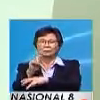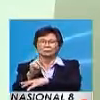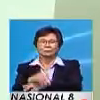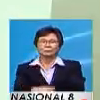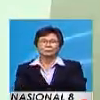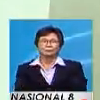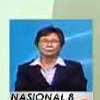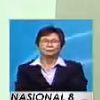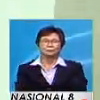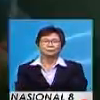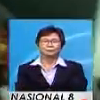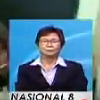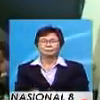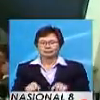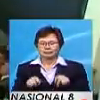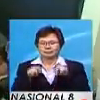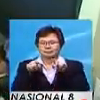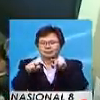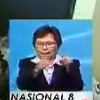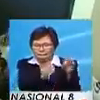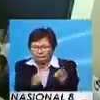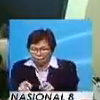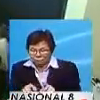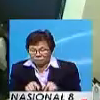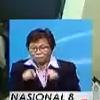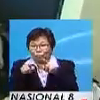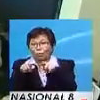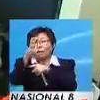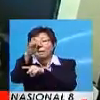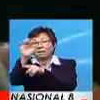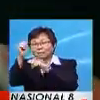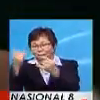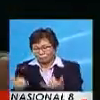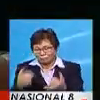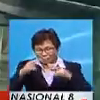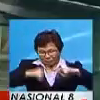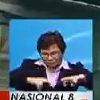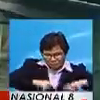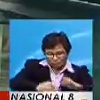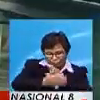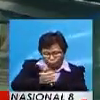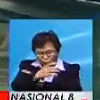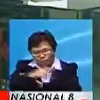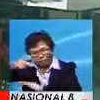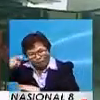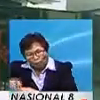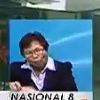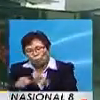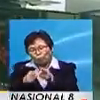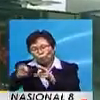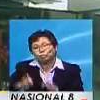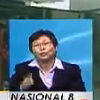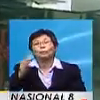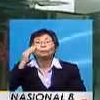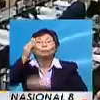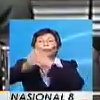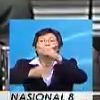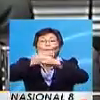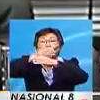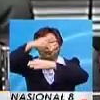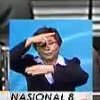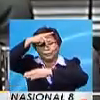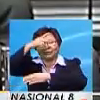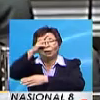maklumat serentak dengan strategi itu Mara juga sedang mengkaji potensi serta keperluan Usahawan Bumiputera